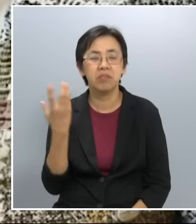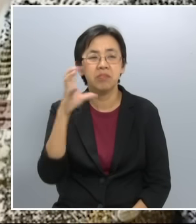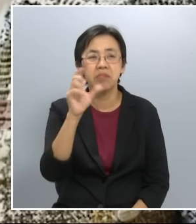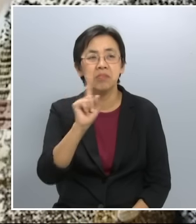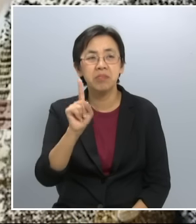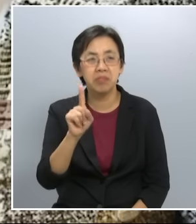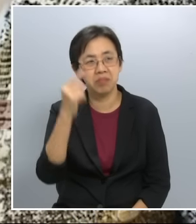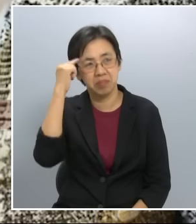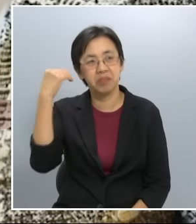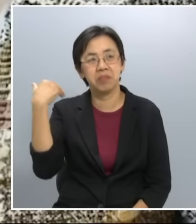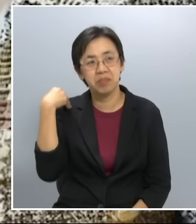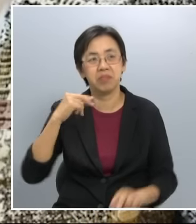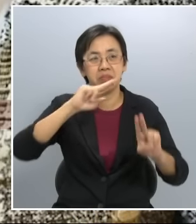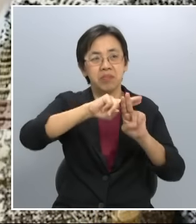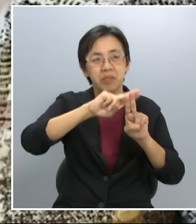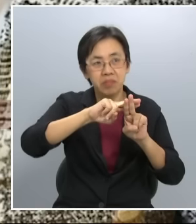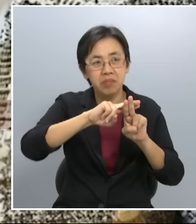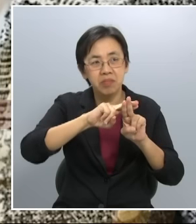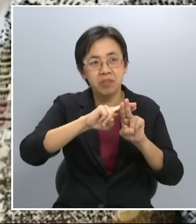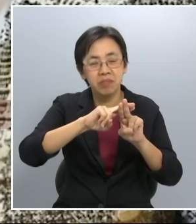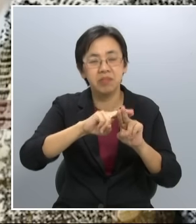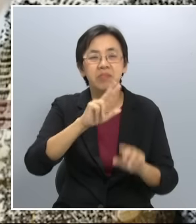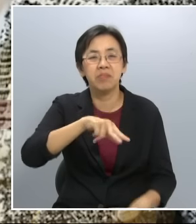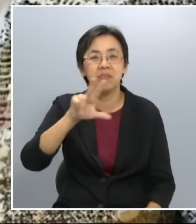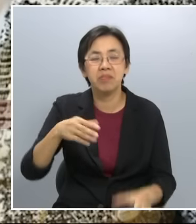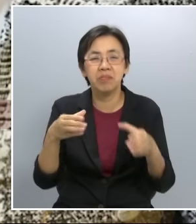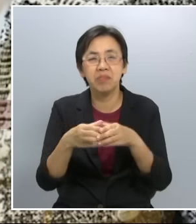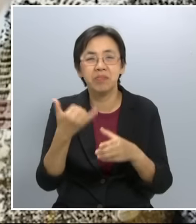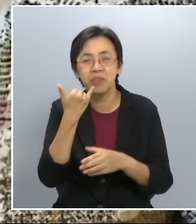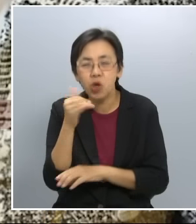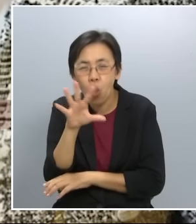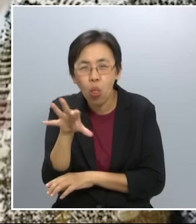ามีแล้วก็ติดแฮชแท็กเพื่อไทยแก๊งคอลเซ็นเตอร